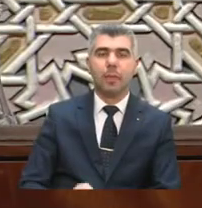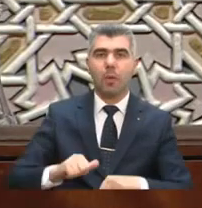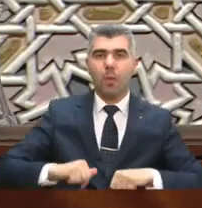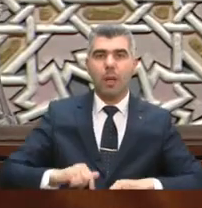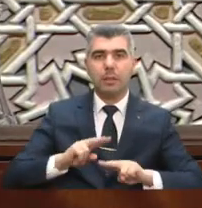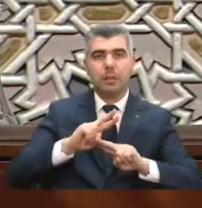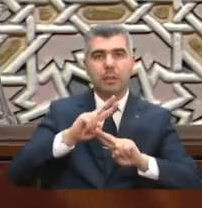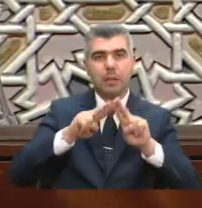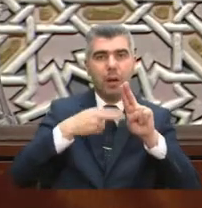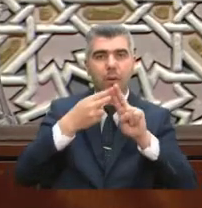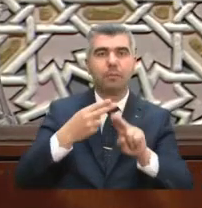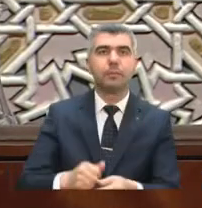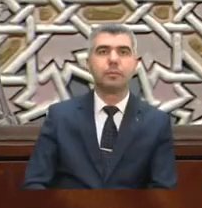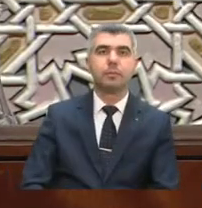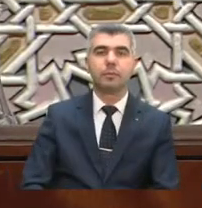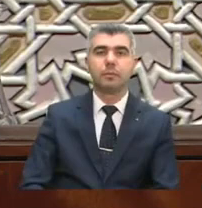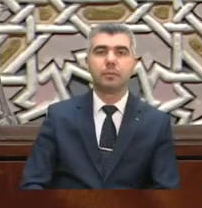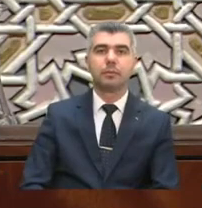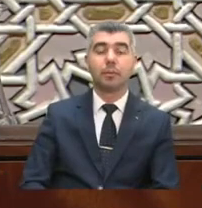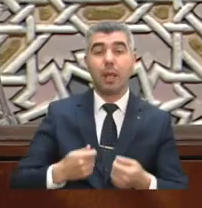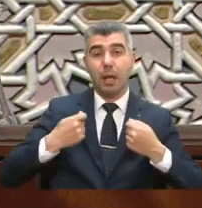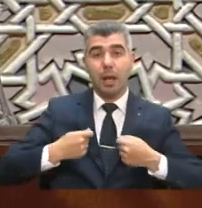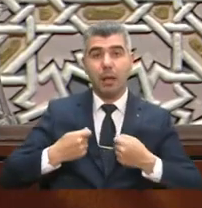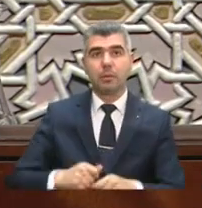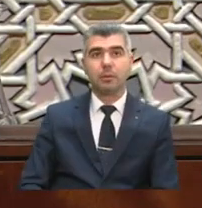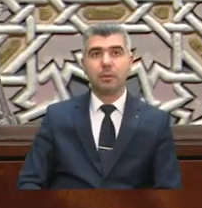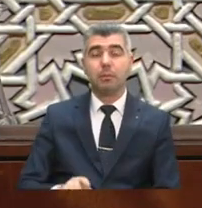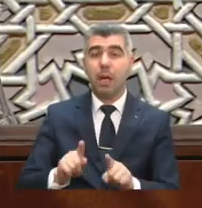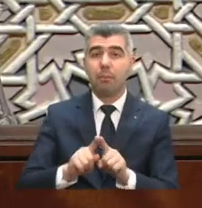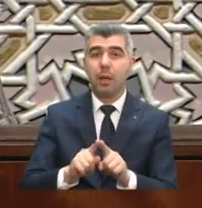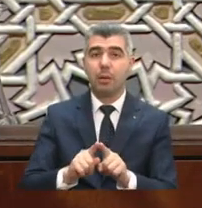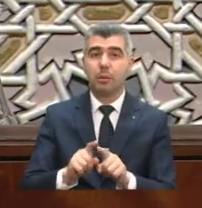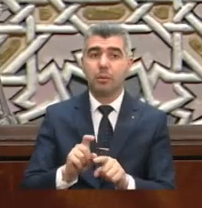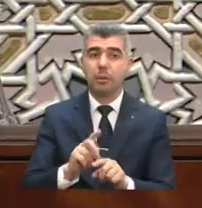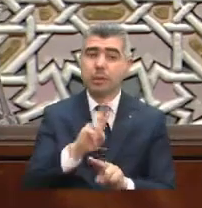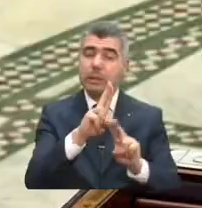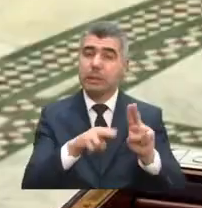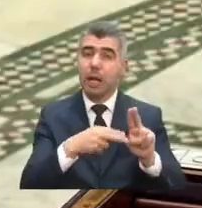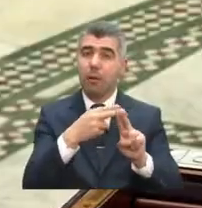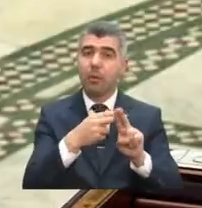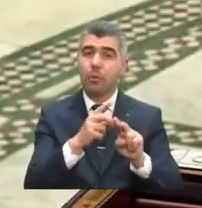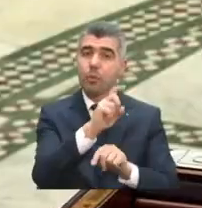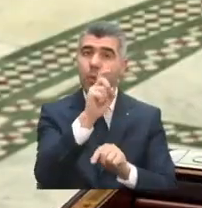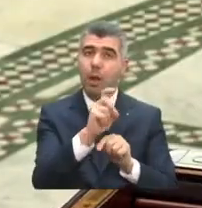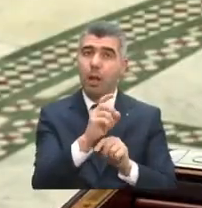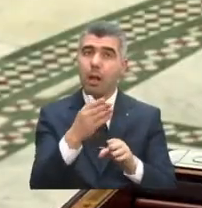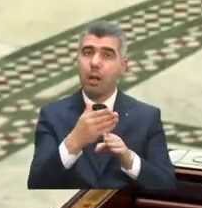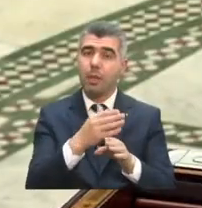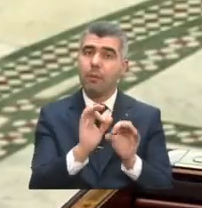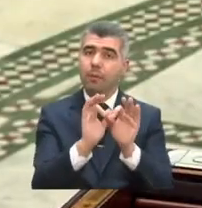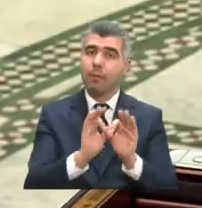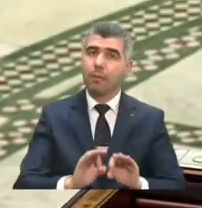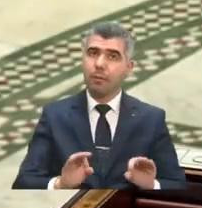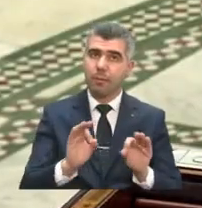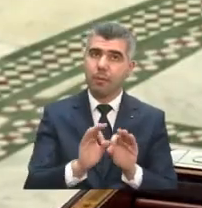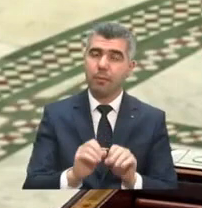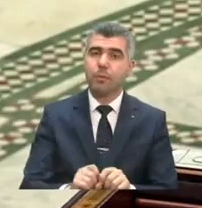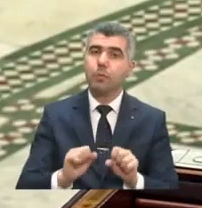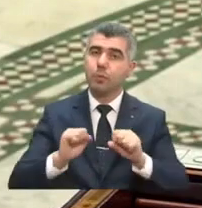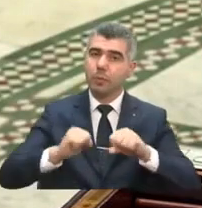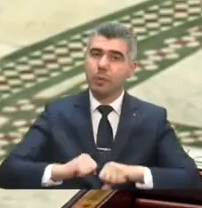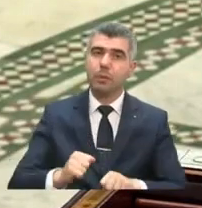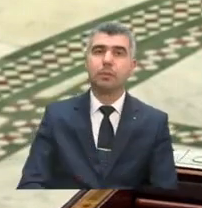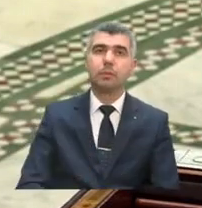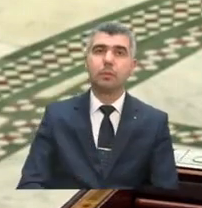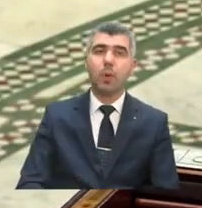الوزير. سيد الرئيس، حقا مش هذا هو السؤال اللي وصلنا، ولكن نجاوب على السؤال هو نعم سيدة النائبة،